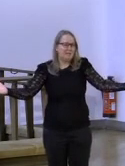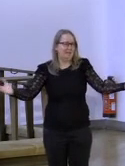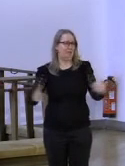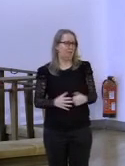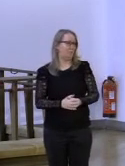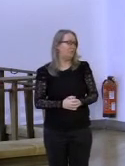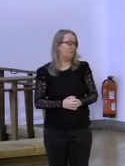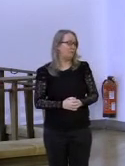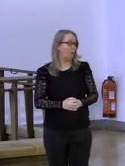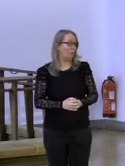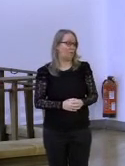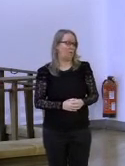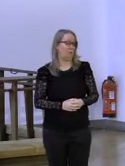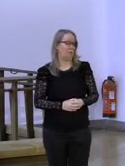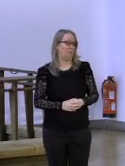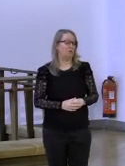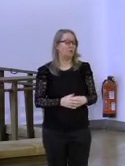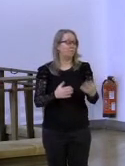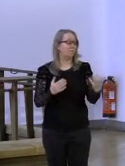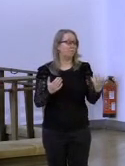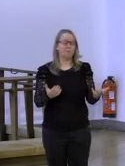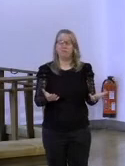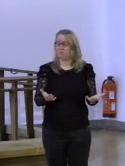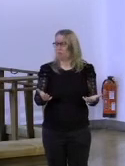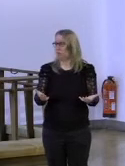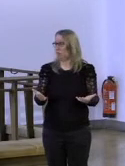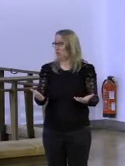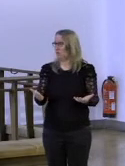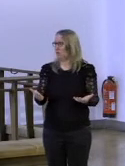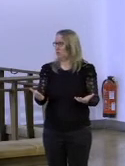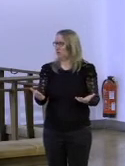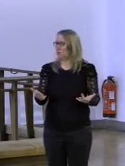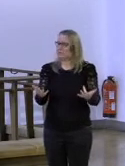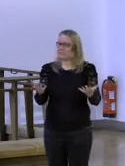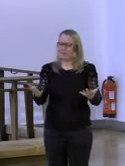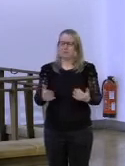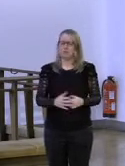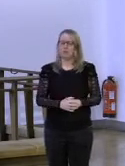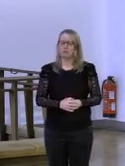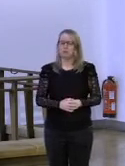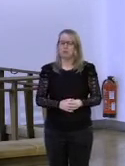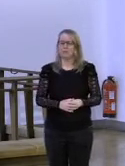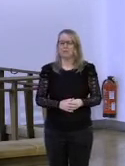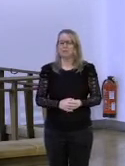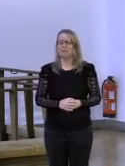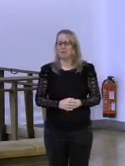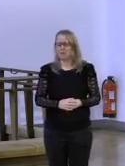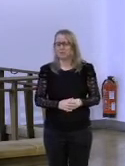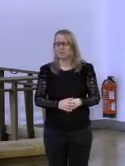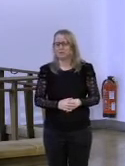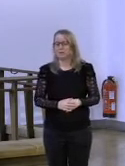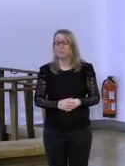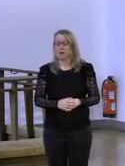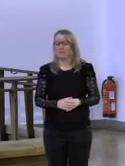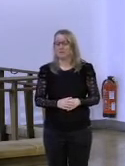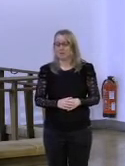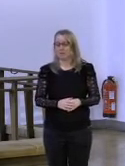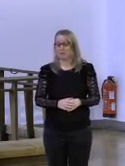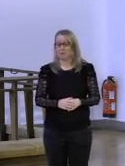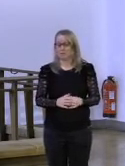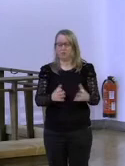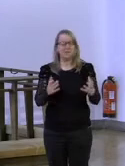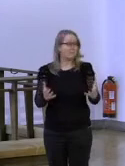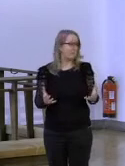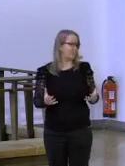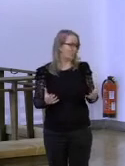alt det, som de får og som vi får. Sådan en dag til høstgudstjeneste, så har vi virkelig meget at takke